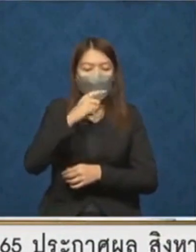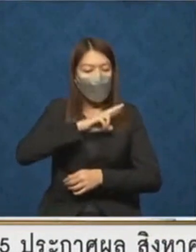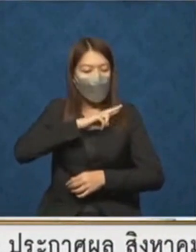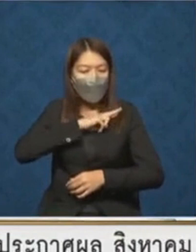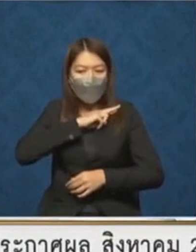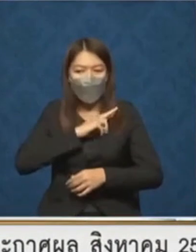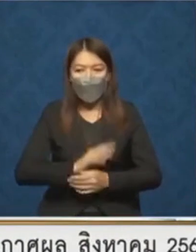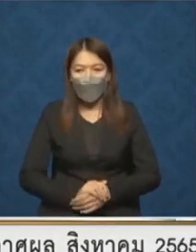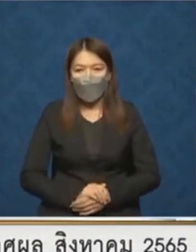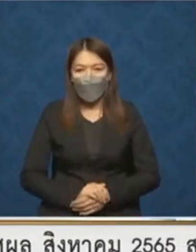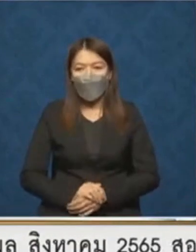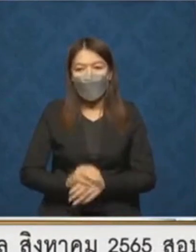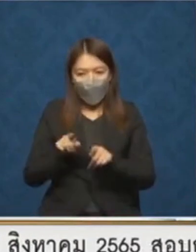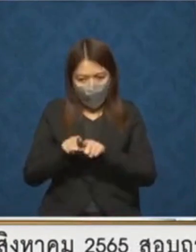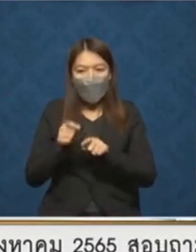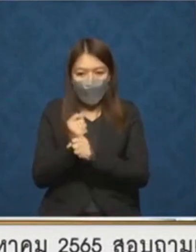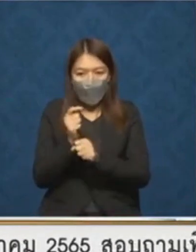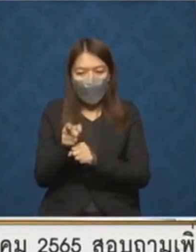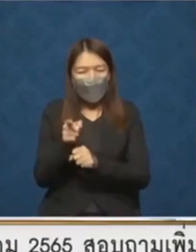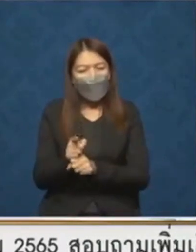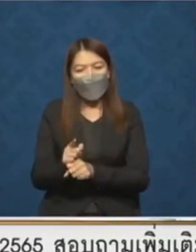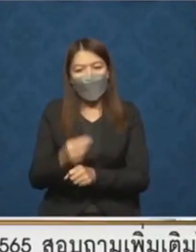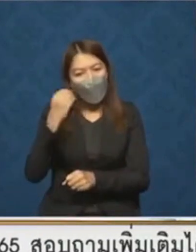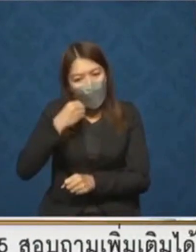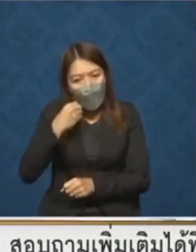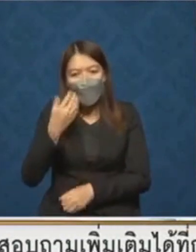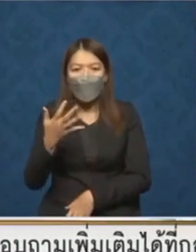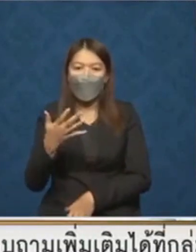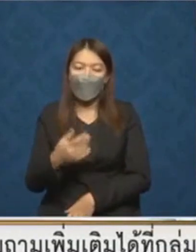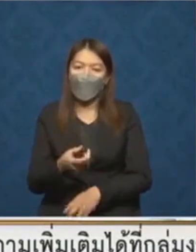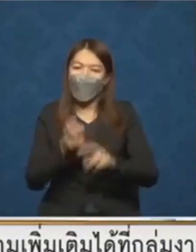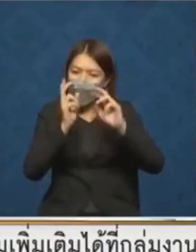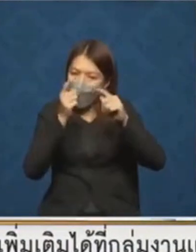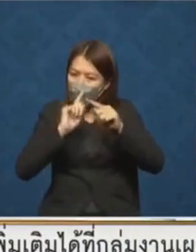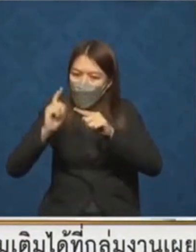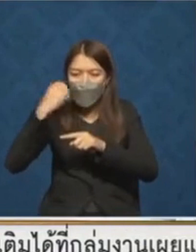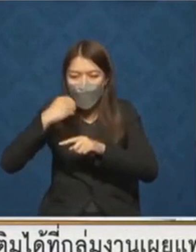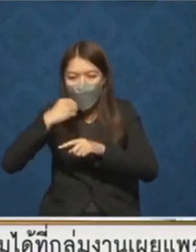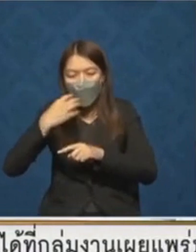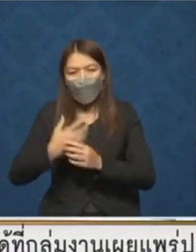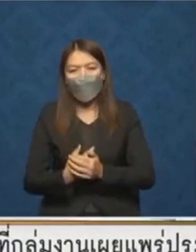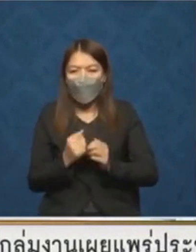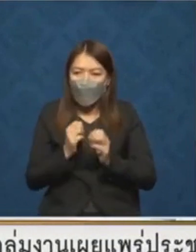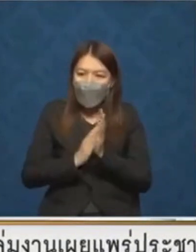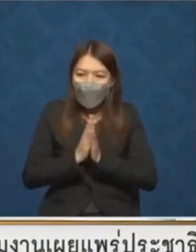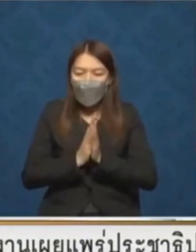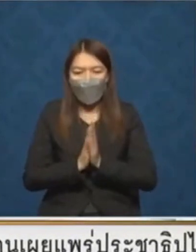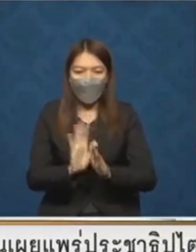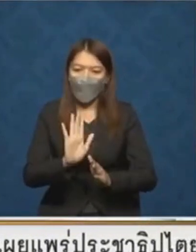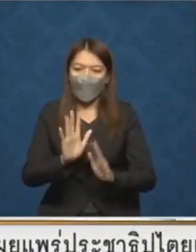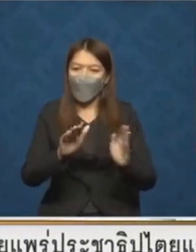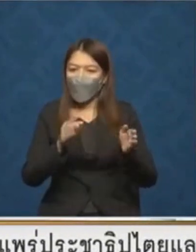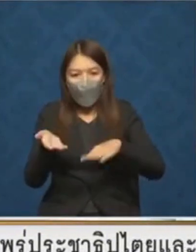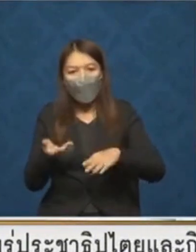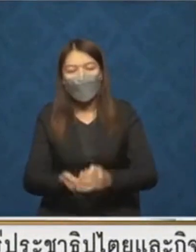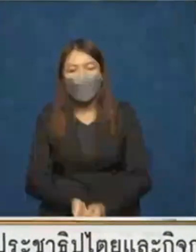ฝ่ายค้นก็จะใช้มาตรการแบบนี้แต่จะไมทำพำเพื่อแบบนี้ไมใชทำทกอย่าง แล้วจ้องหาจงหวัดที่จะทำมจะทำใหสภพาลมเกิดความสหาย